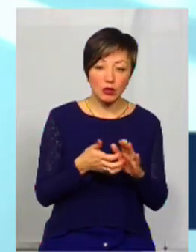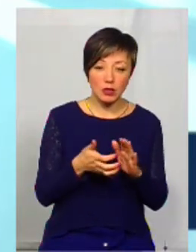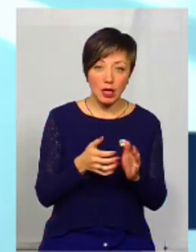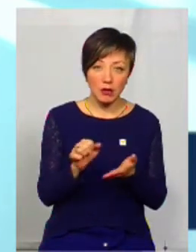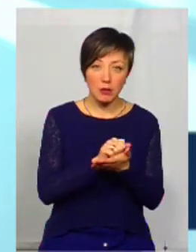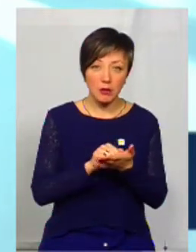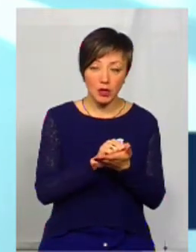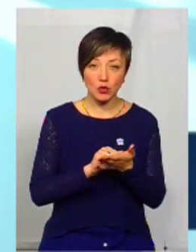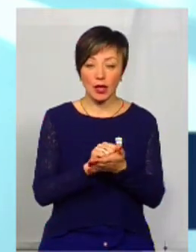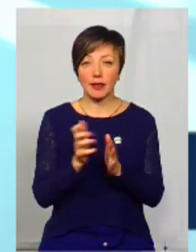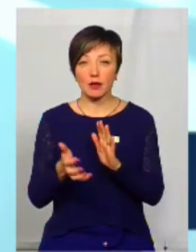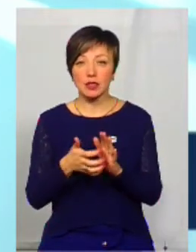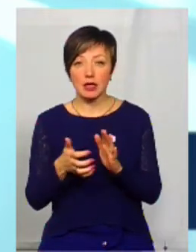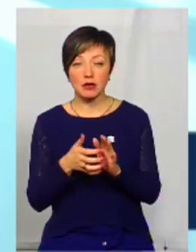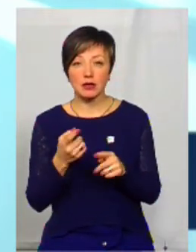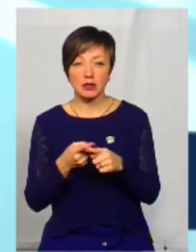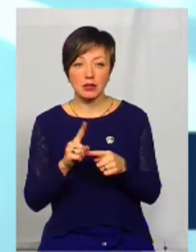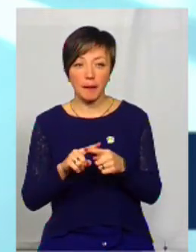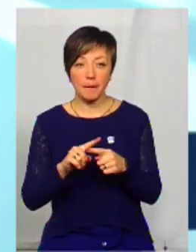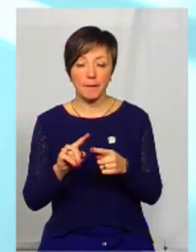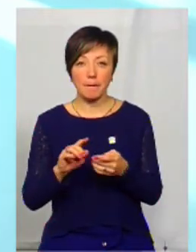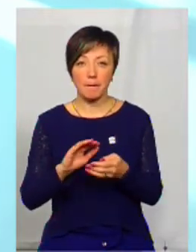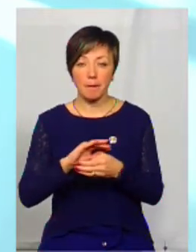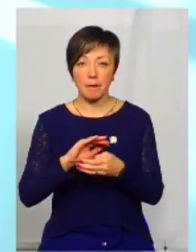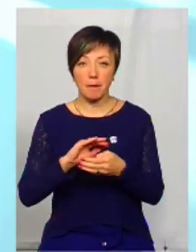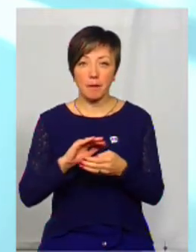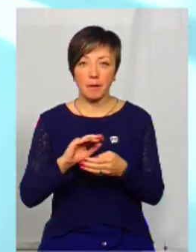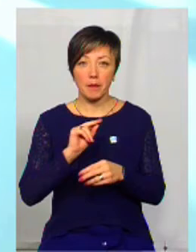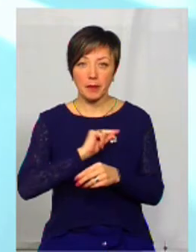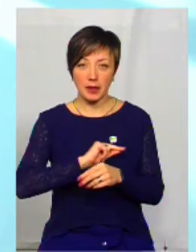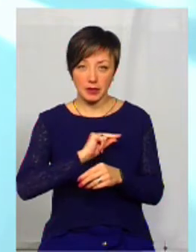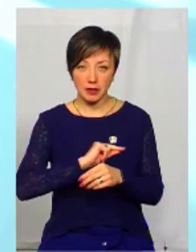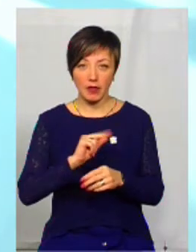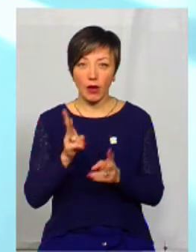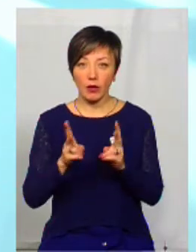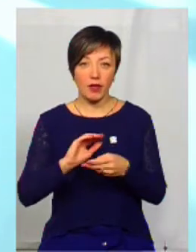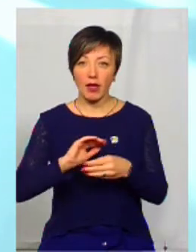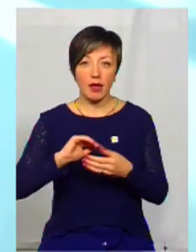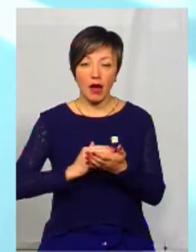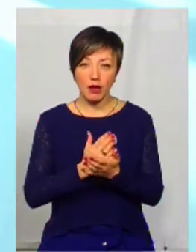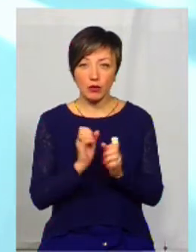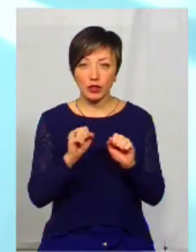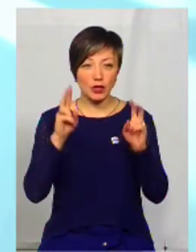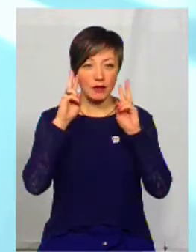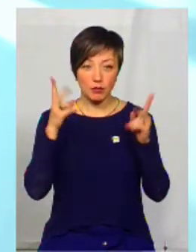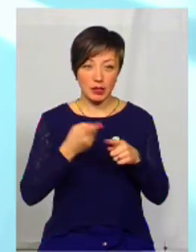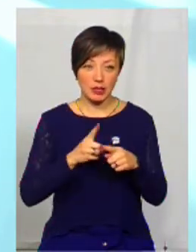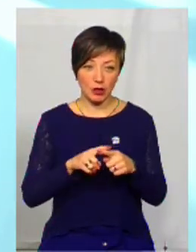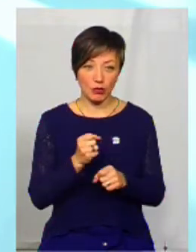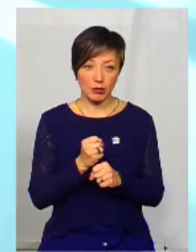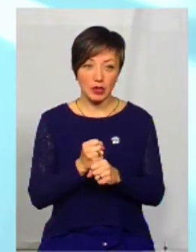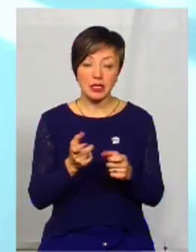миючих, дезінфікуючих, чи, можливо, ми саме цю процедуру миття, яку персонал проводить на кухні неякісно, неналежно, можливо, він не вміє це